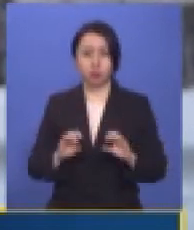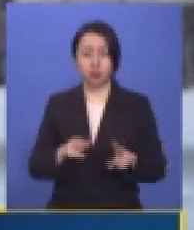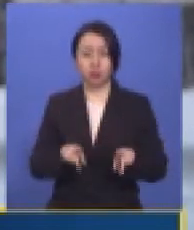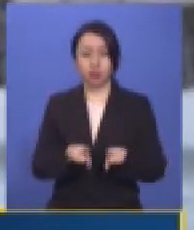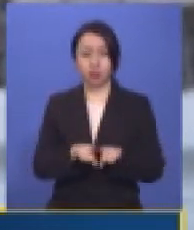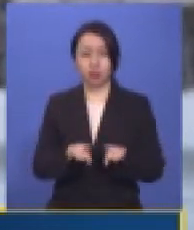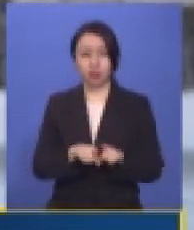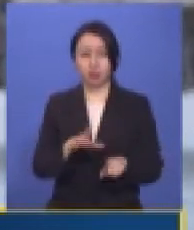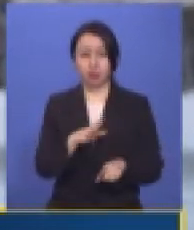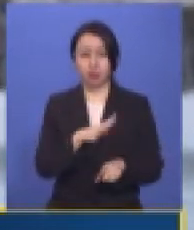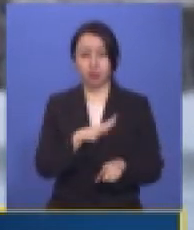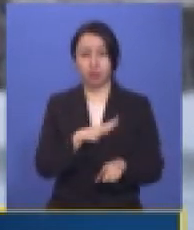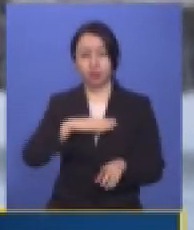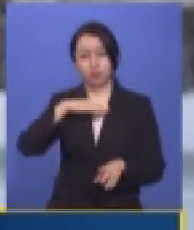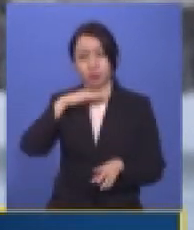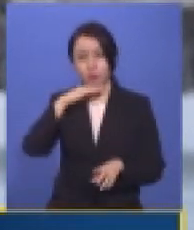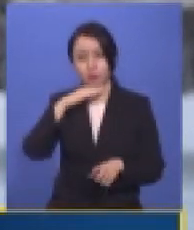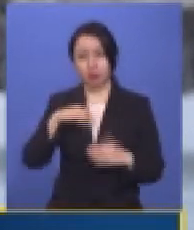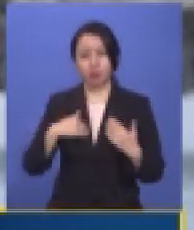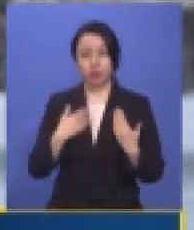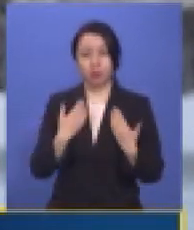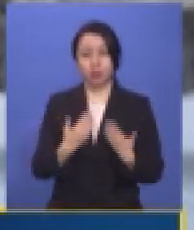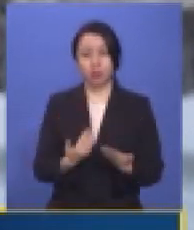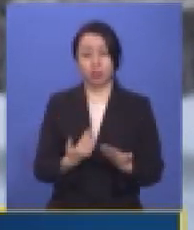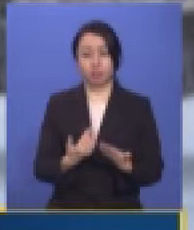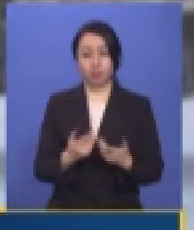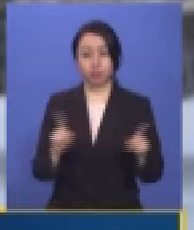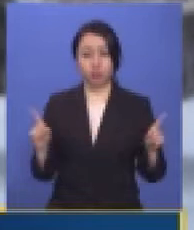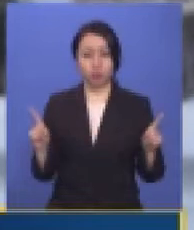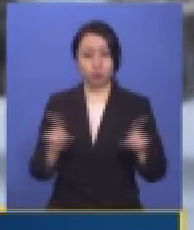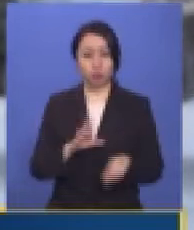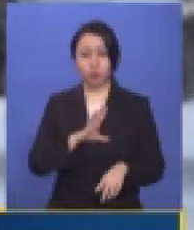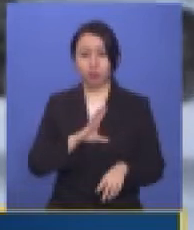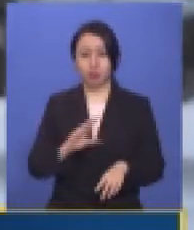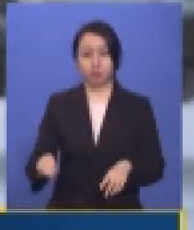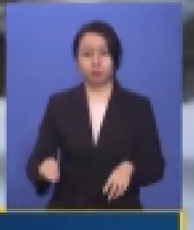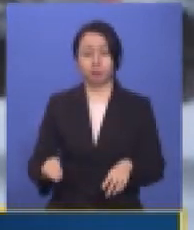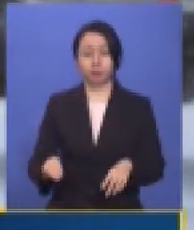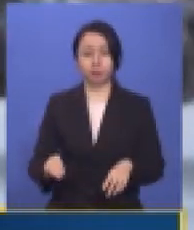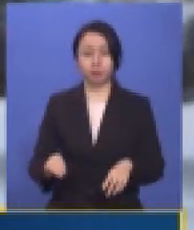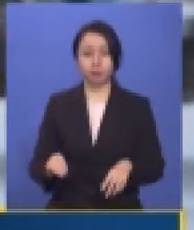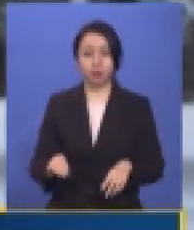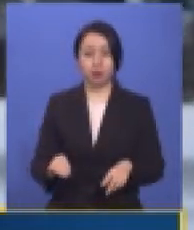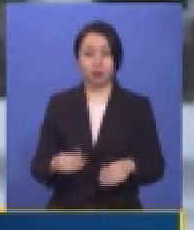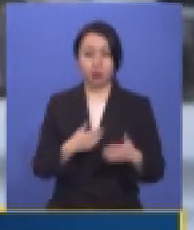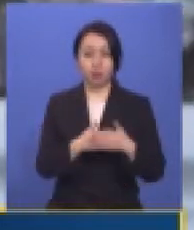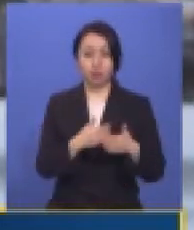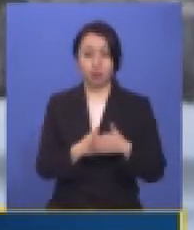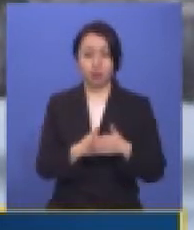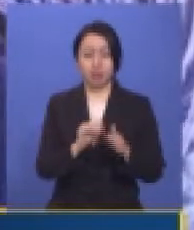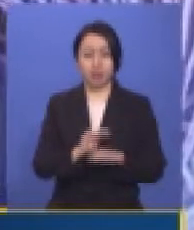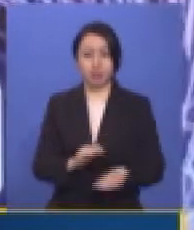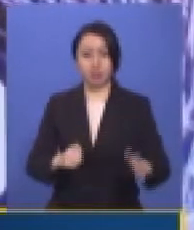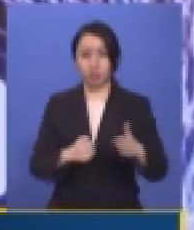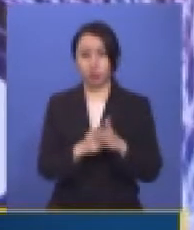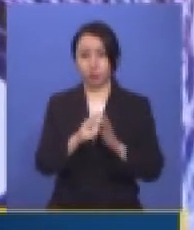Также были осторожны при обращении и не допускали к этим пиротехническим средствам несовершеннолетних детей.